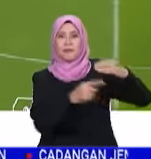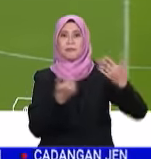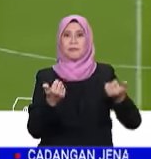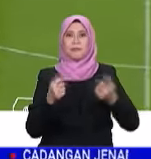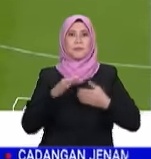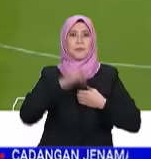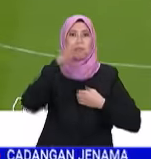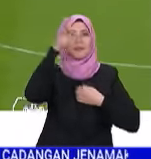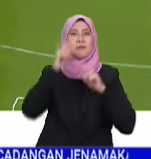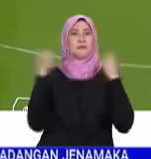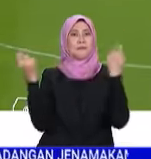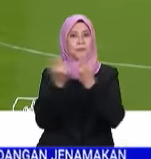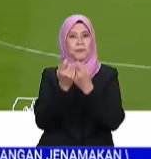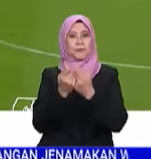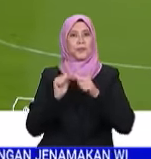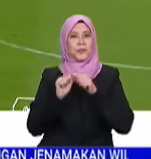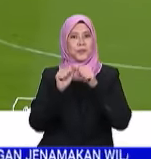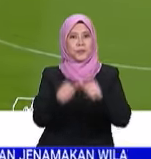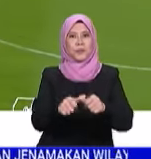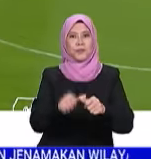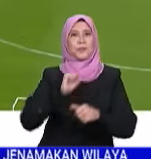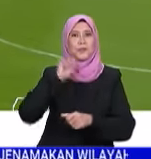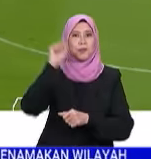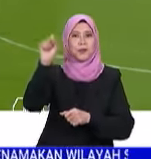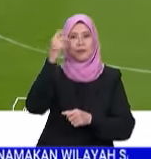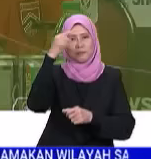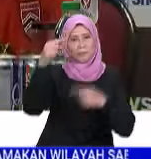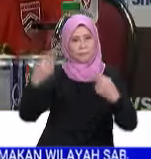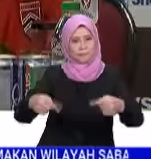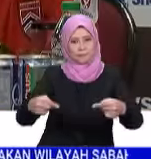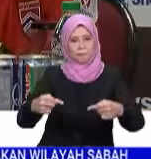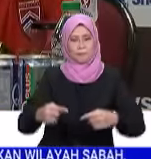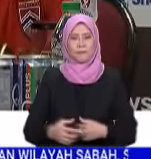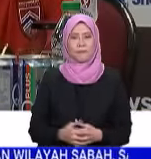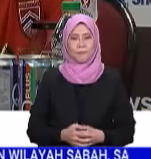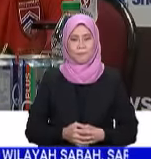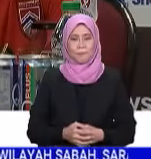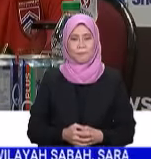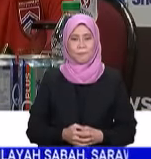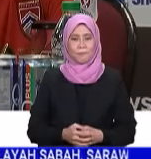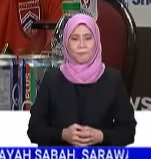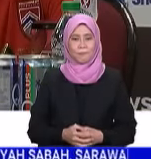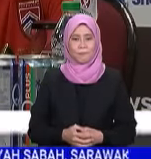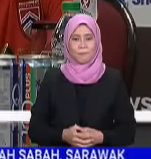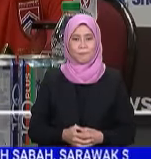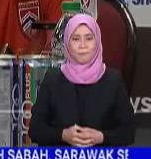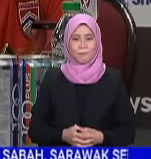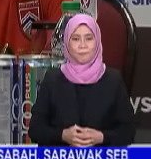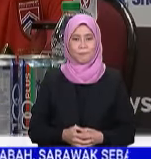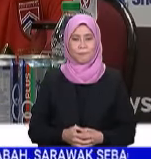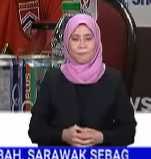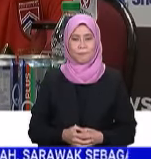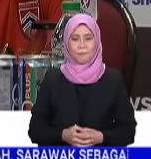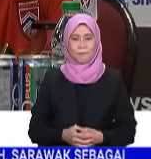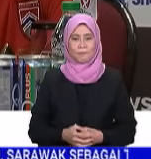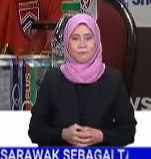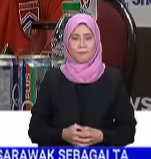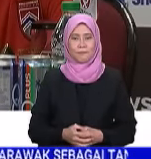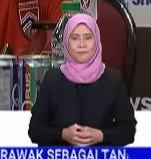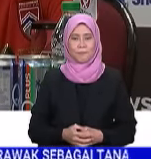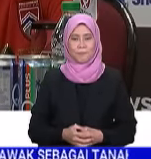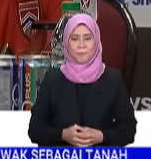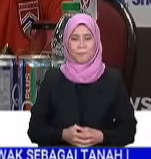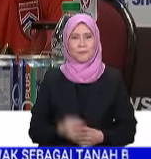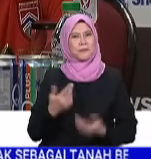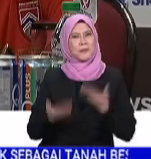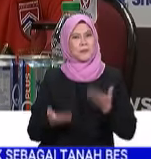semangat rakanasukan untuk terus berjuang sepanjang perwan Jadi mungkin saya ada terlepas